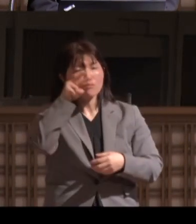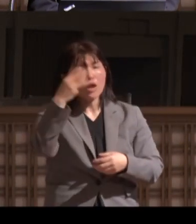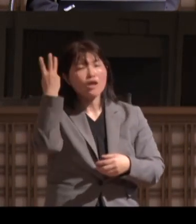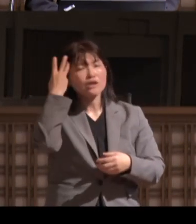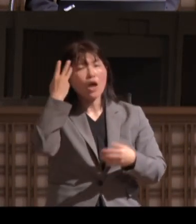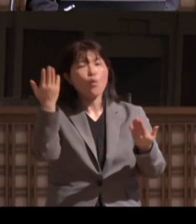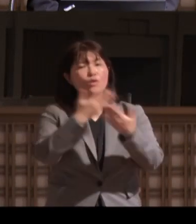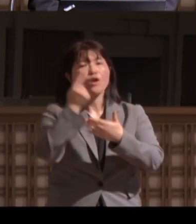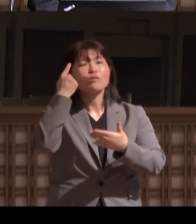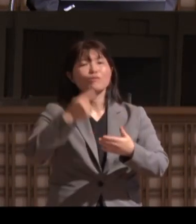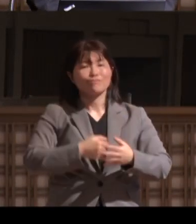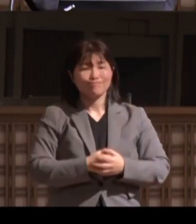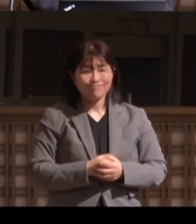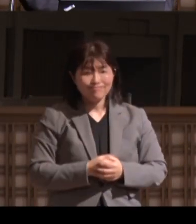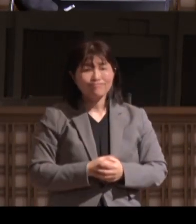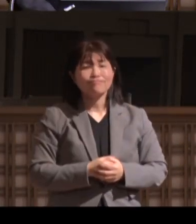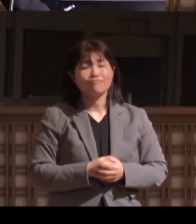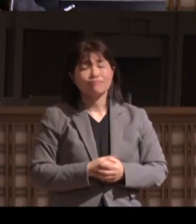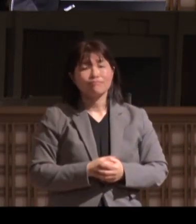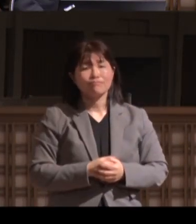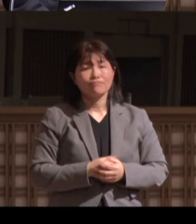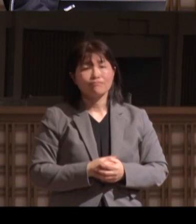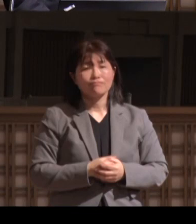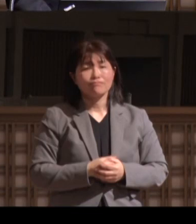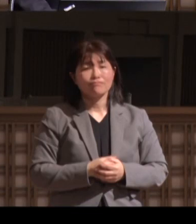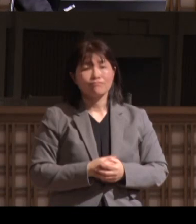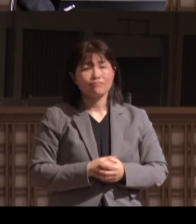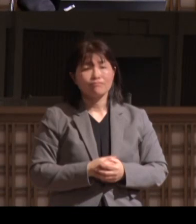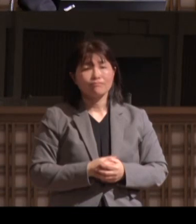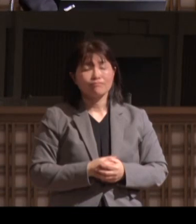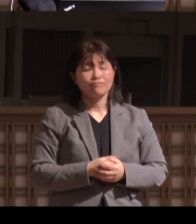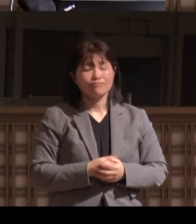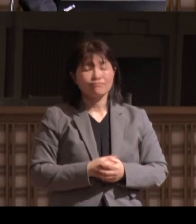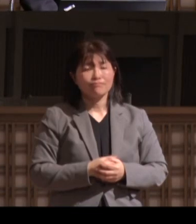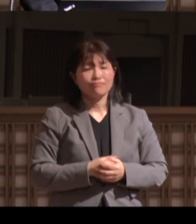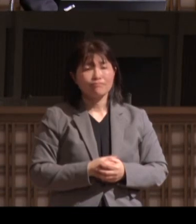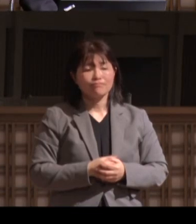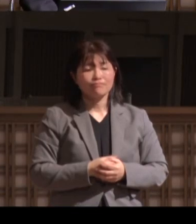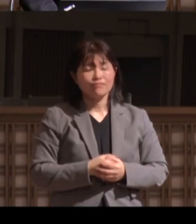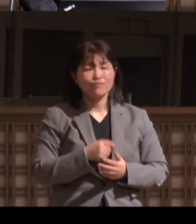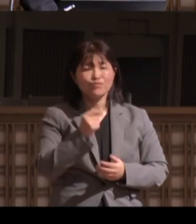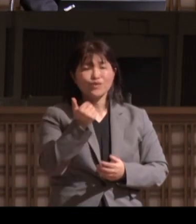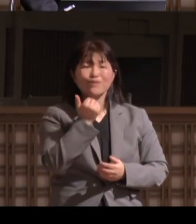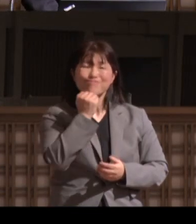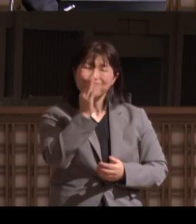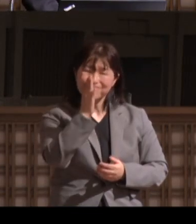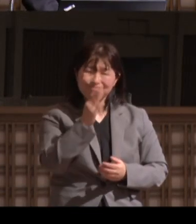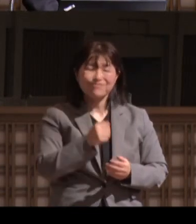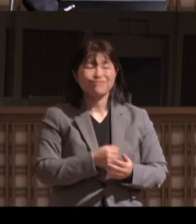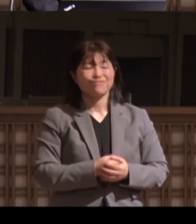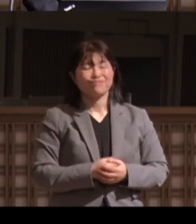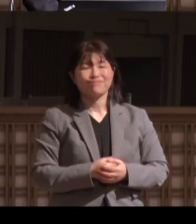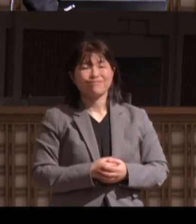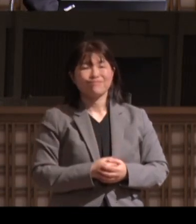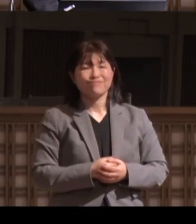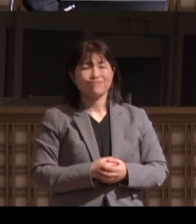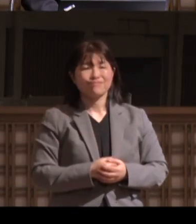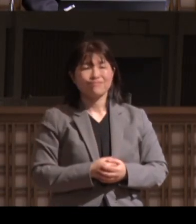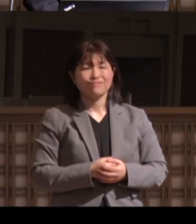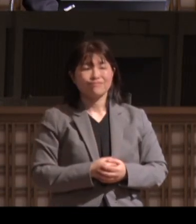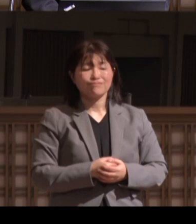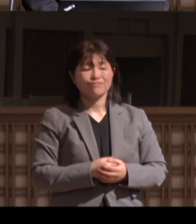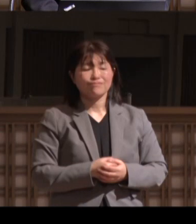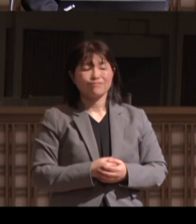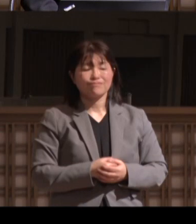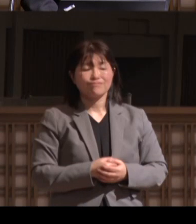ていただければと思いますこれがちょっとお待ちくださいねスライドショではい